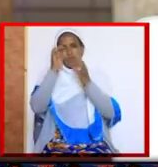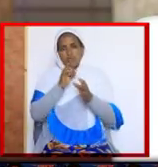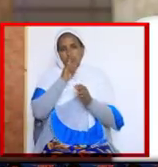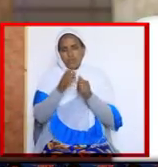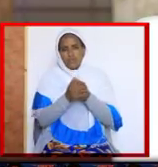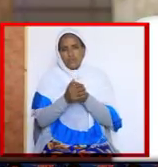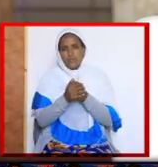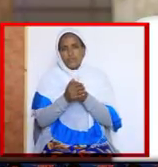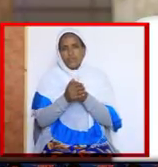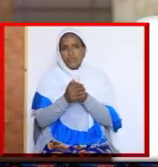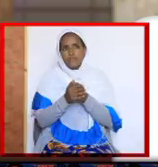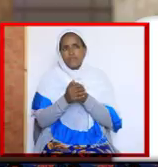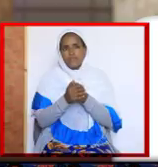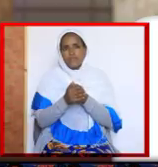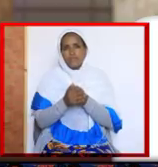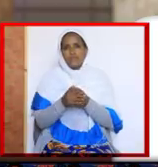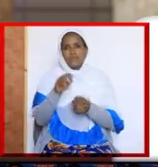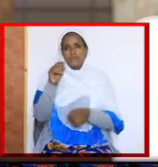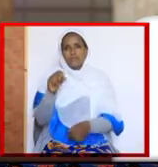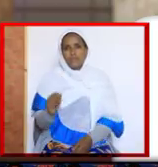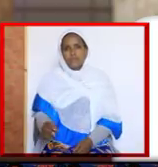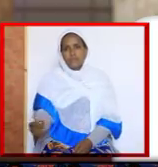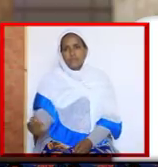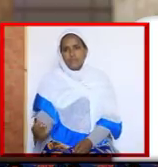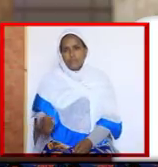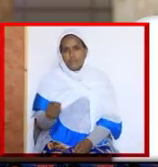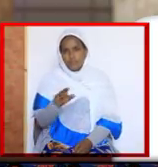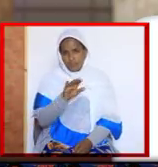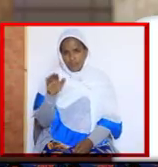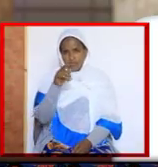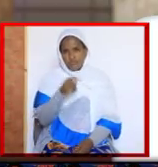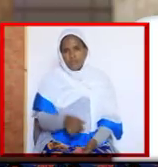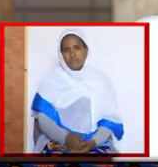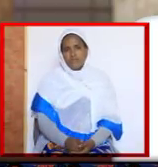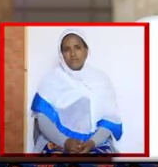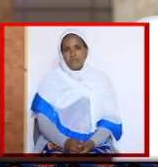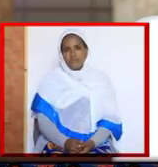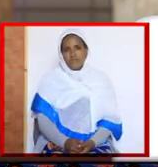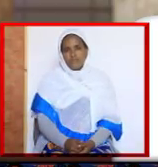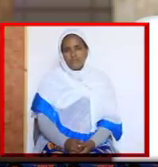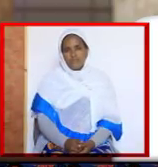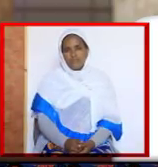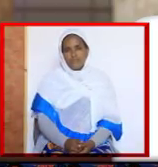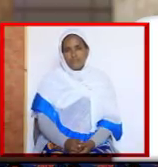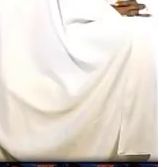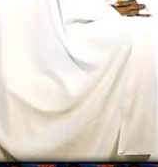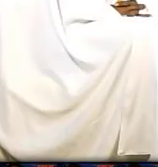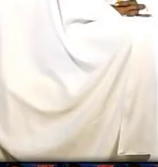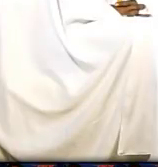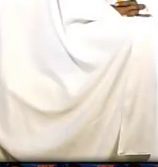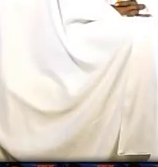ተብሎ ይመሰላልና ከዘወረደ ከአዳም ጀምሮ እስከ ልደተ ክርስቶስ ድረስ ምሳሌ ያላቸው ናቸው ሳምንቱ ማለት